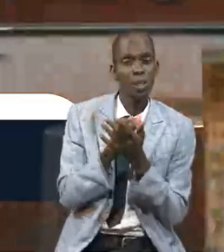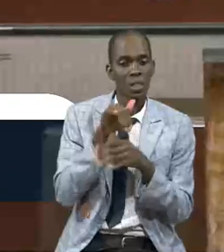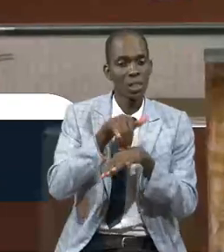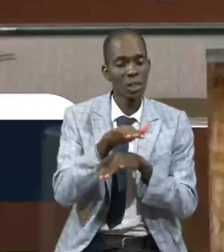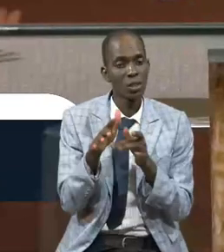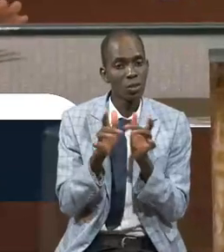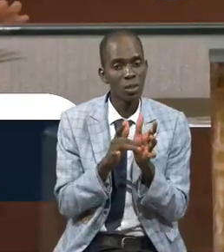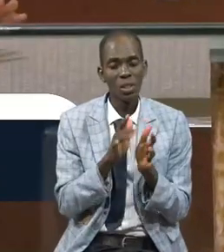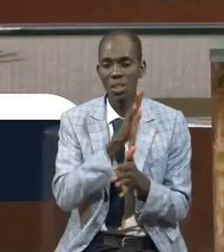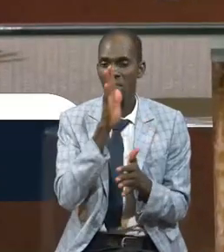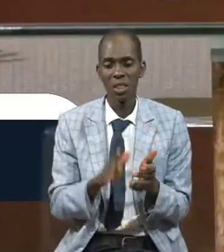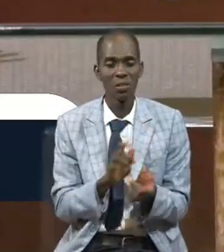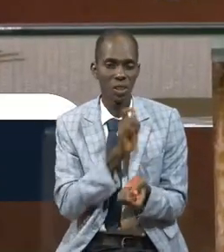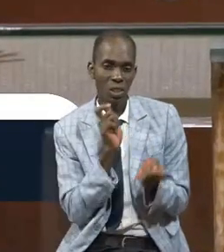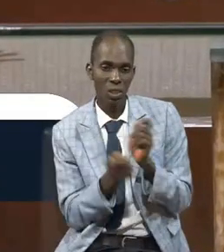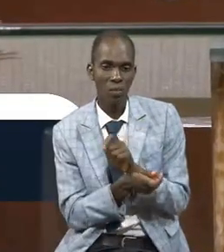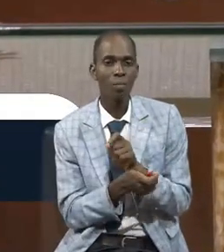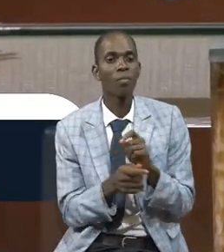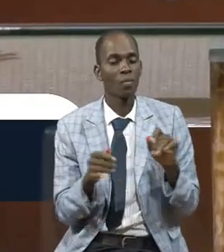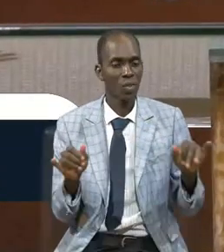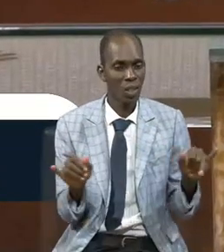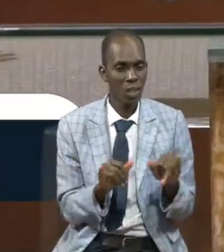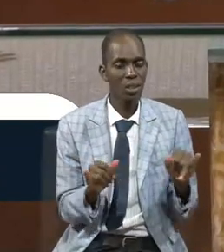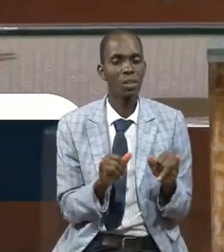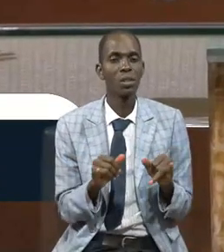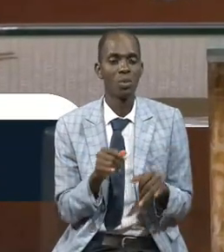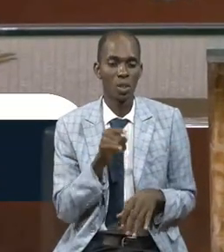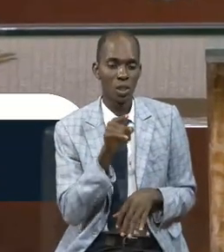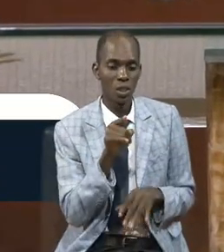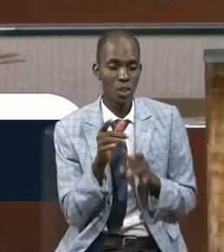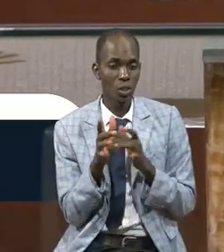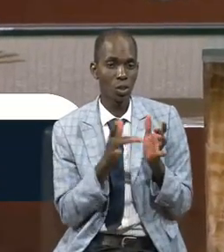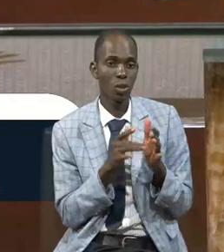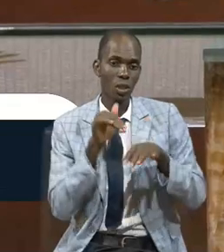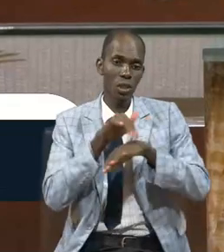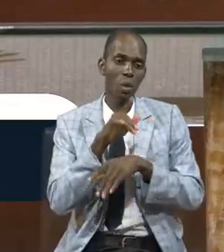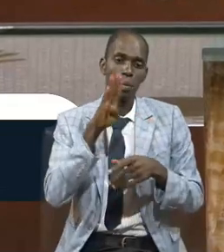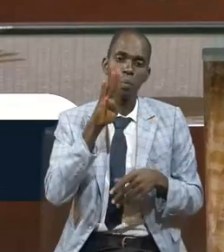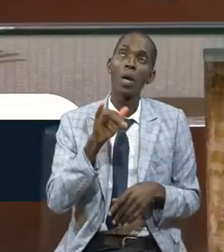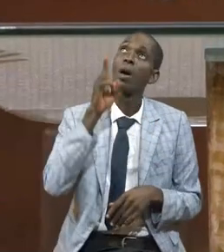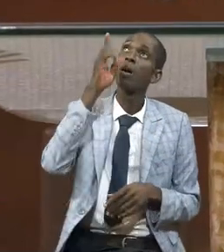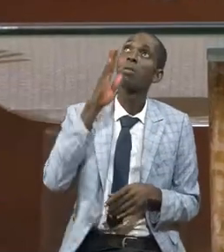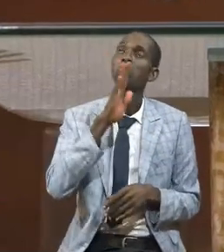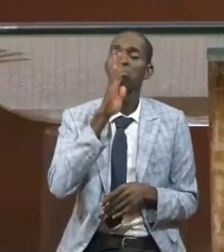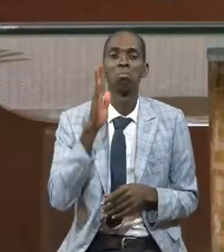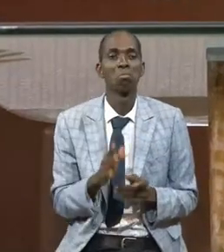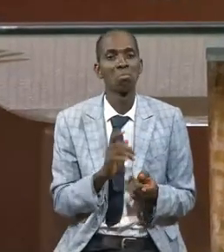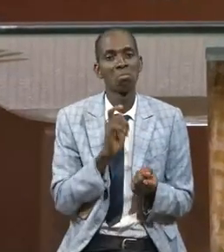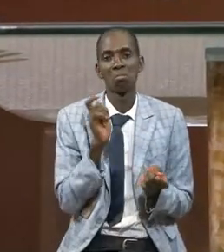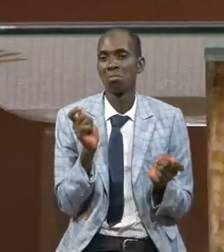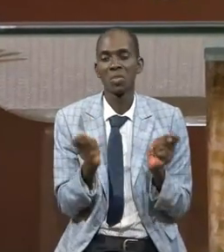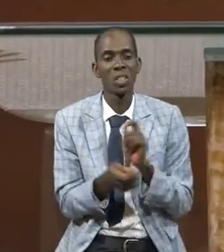a envoyé ne changeait pas. Lui-même, envoyé par Dieu, ne changeait pas.